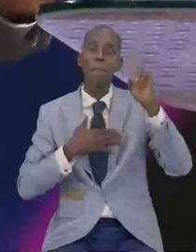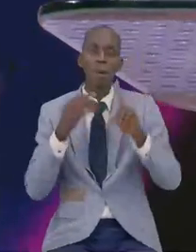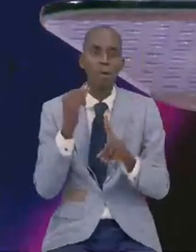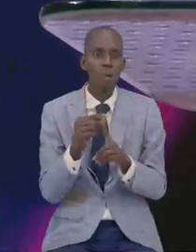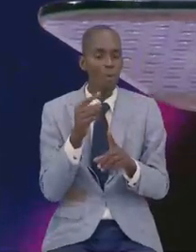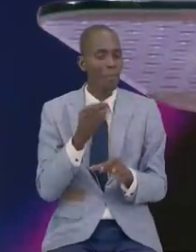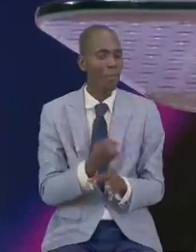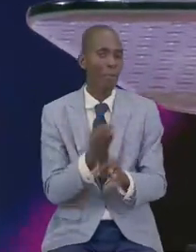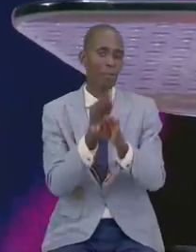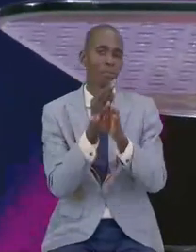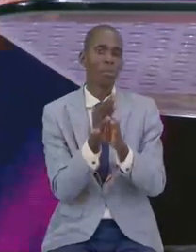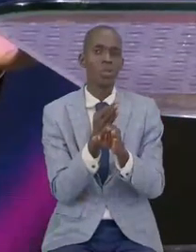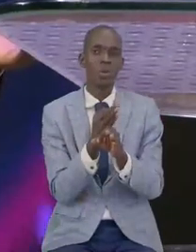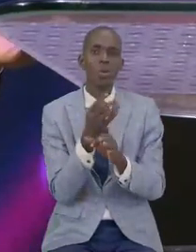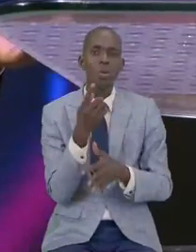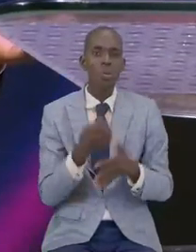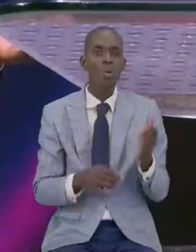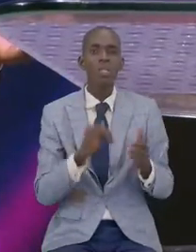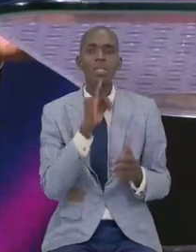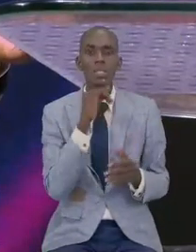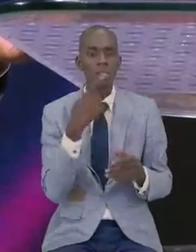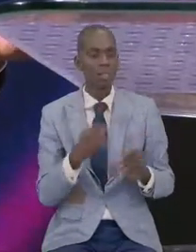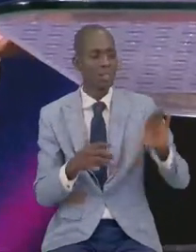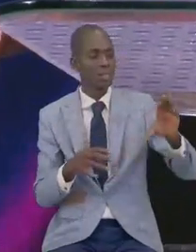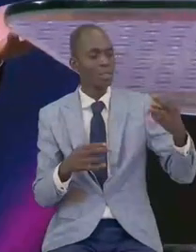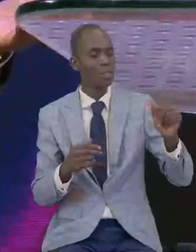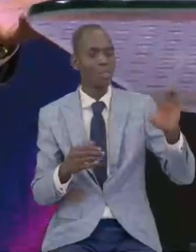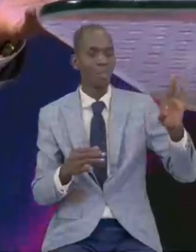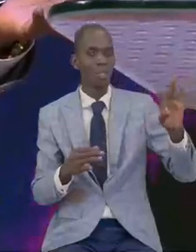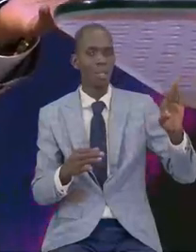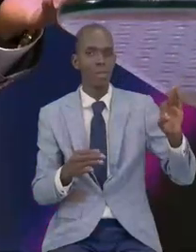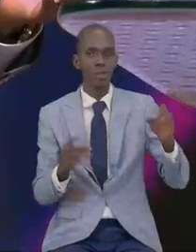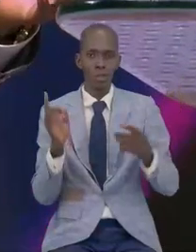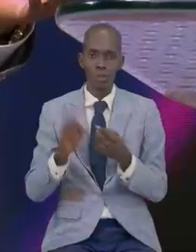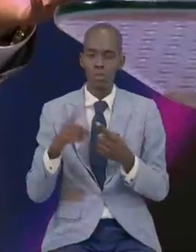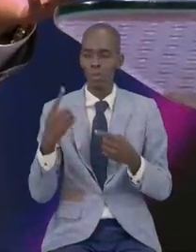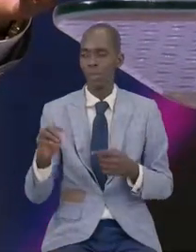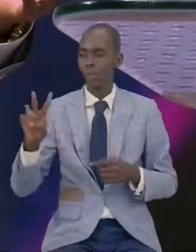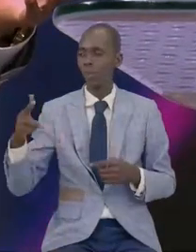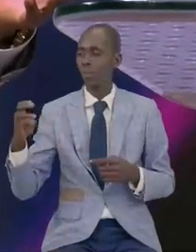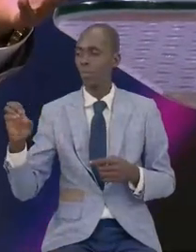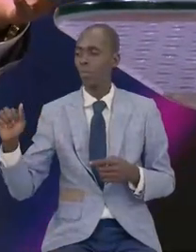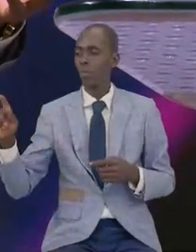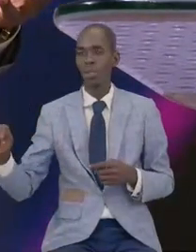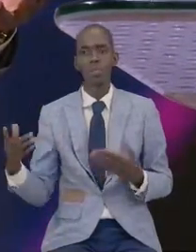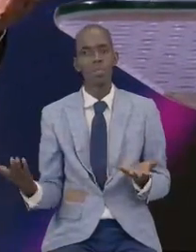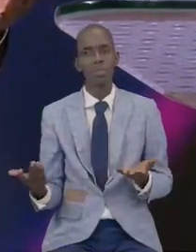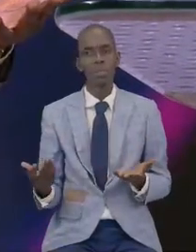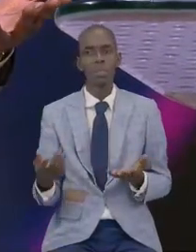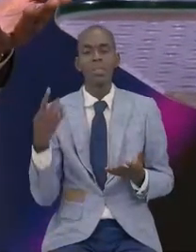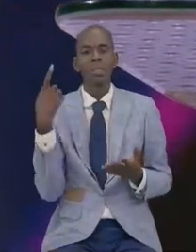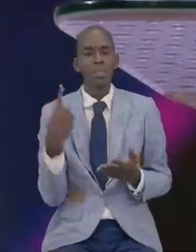parole. Pourquoi mêler la paille au froment? Le songe, la